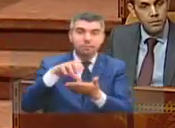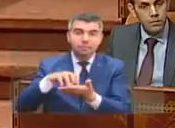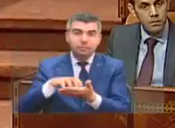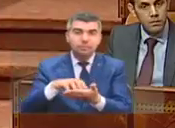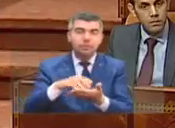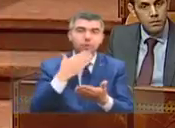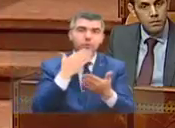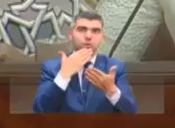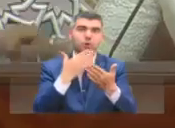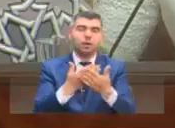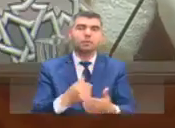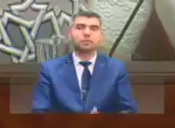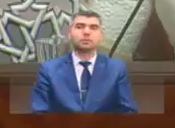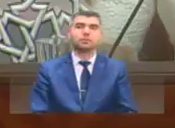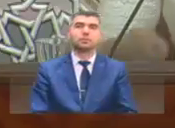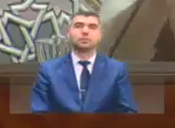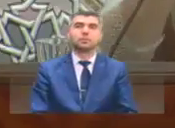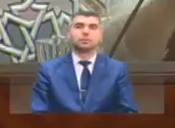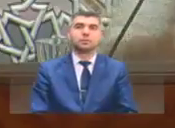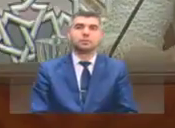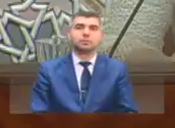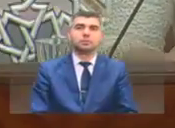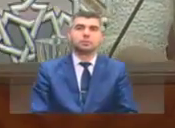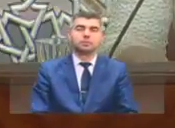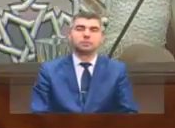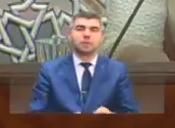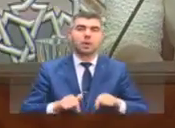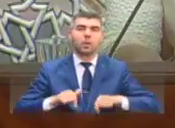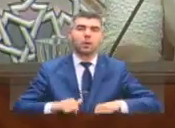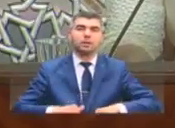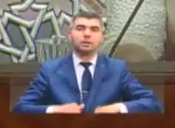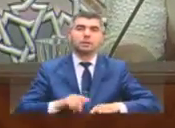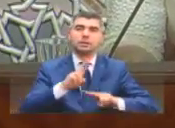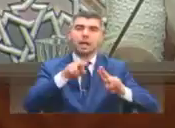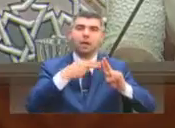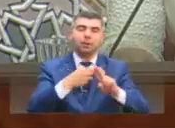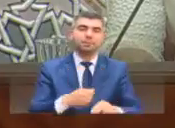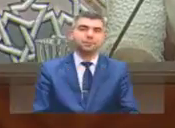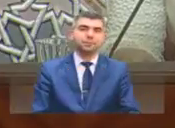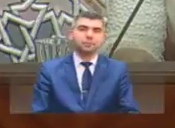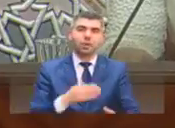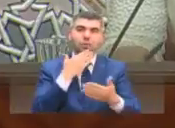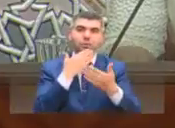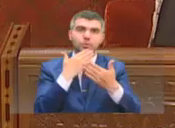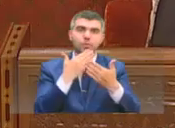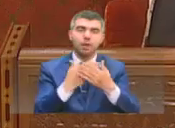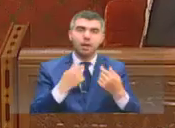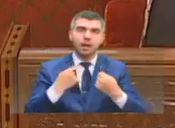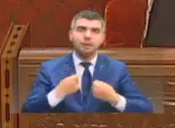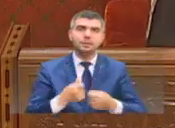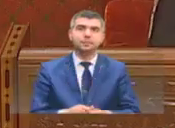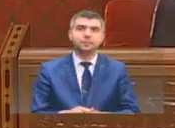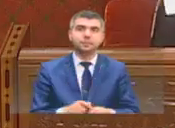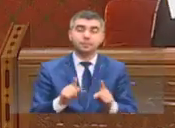المائية ضعيفة. شكرا السيدة كاتبة الدولة. تفضلوا. شكرا سيد الرئيسة. سيد النائب محترم، من التحقيق راه من